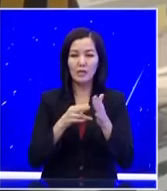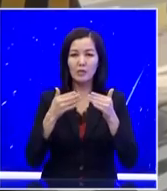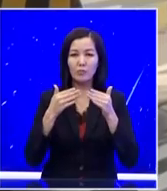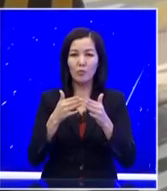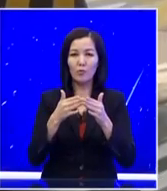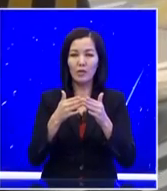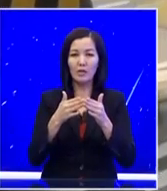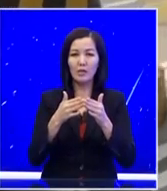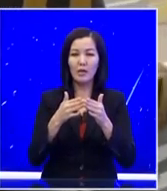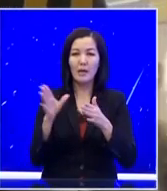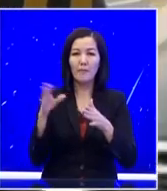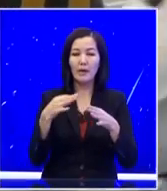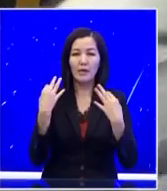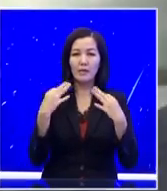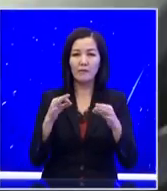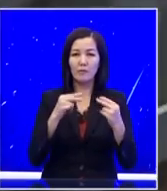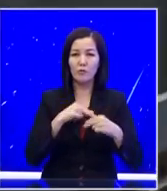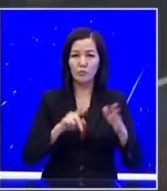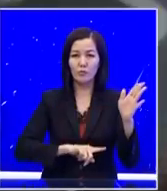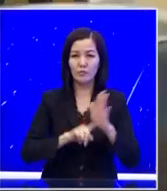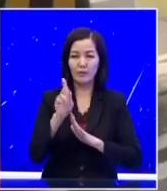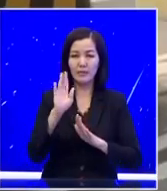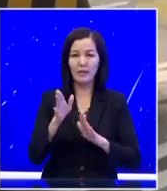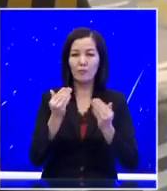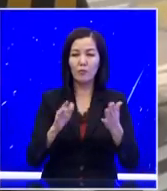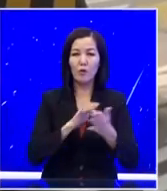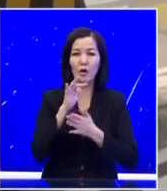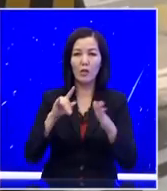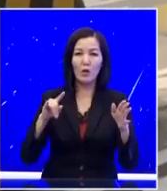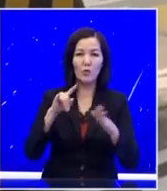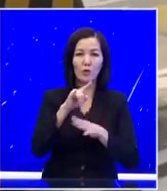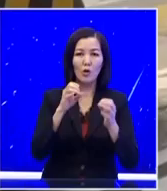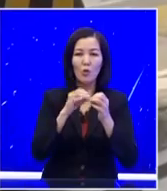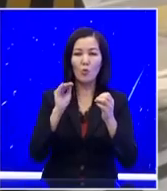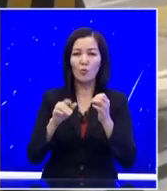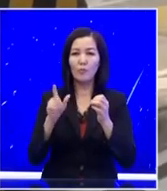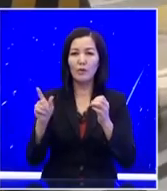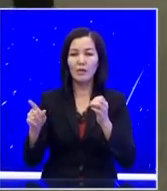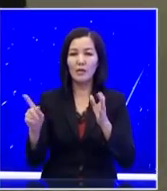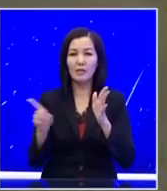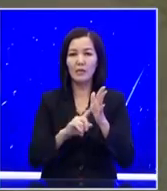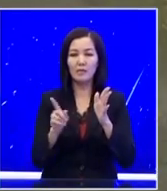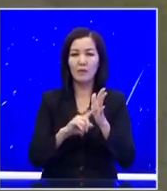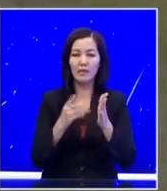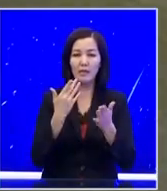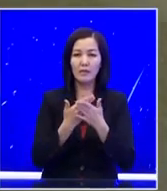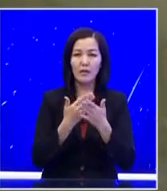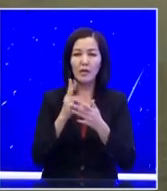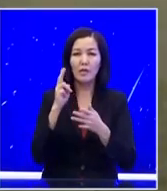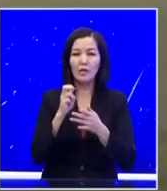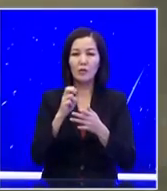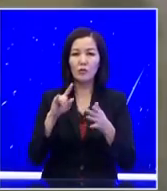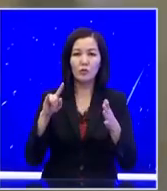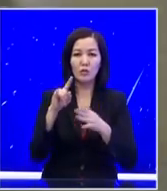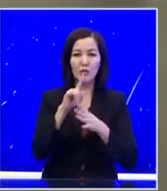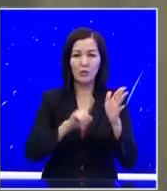жүретін көлік қозғалыстарының жұмысы жанданады. Бүгін қала әуежайынан 10 мың жолаушы легін тасымалдайтын шамамен 200-ге жуық